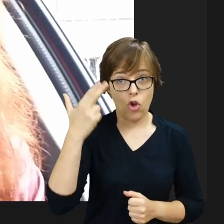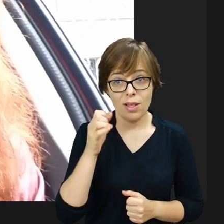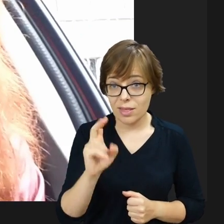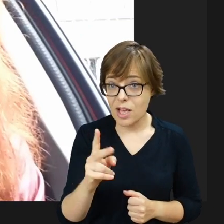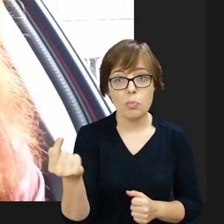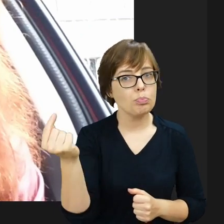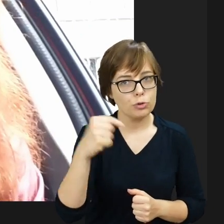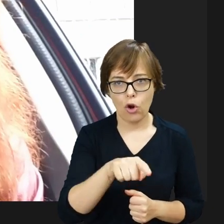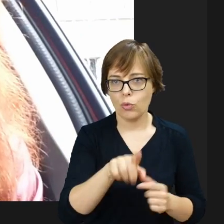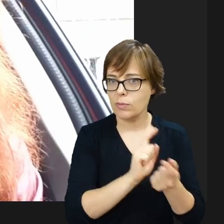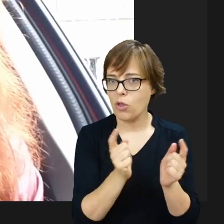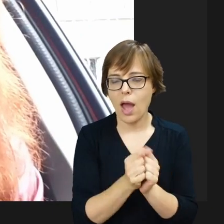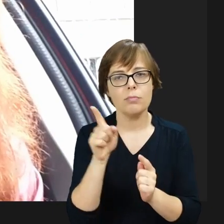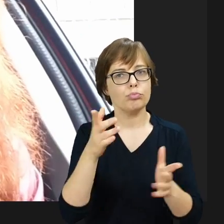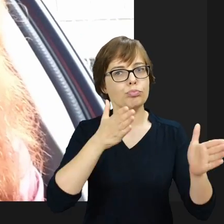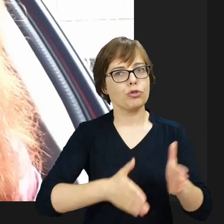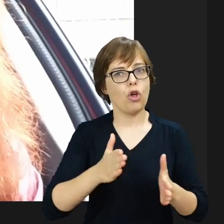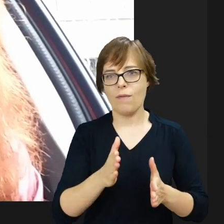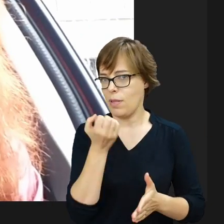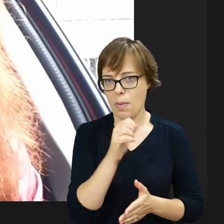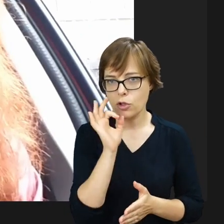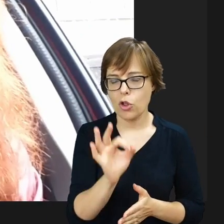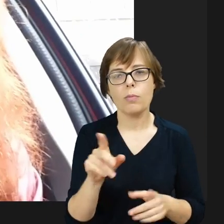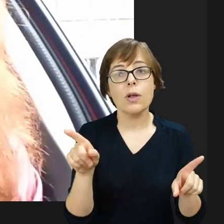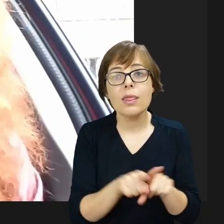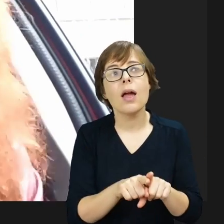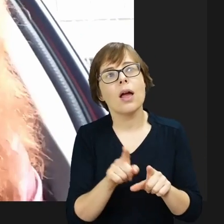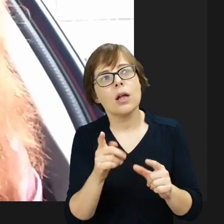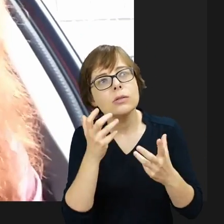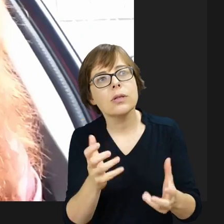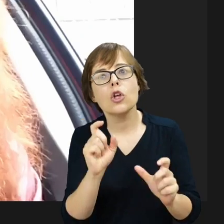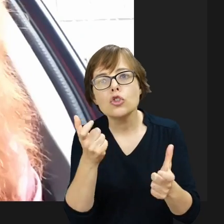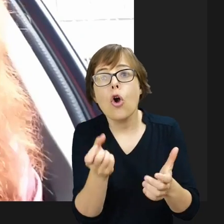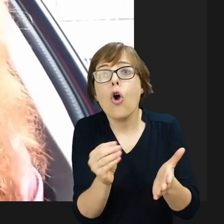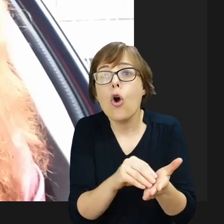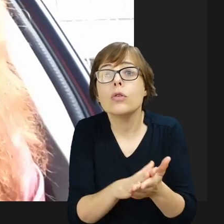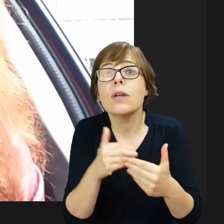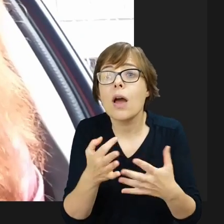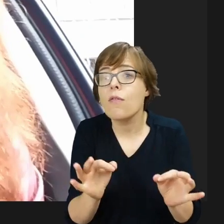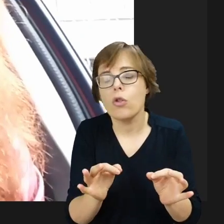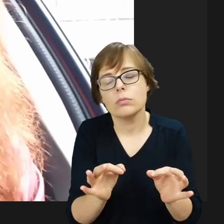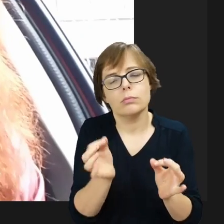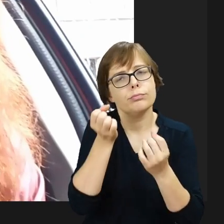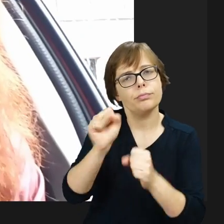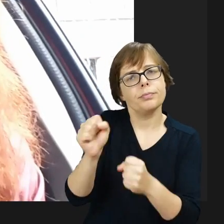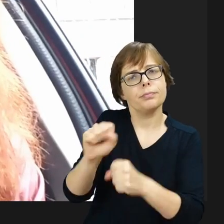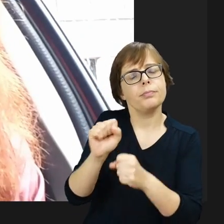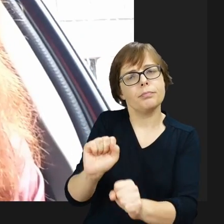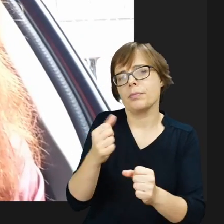i stawiała opór przy dosłownie każdym punkcie. I to było tak,